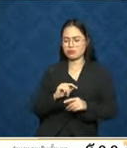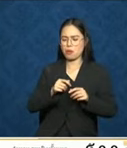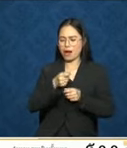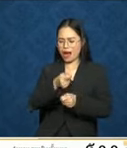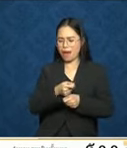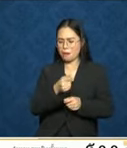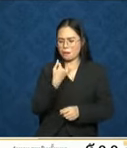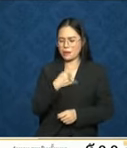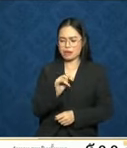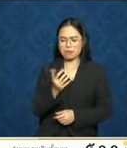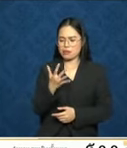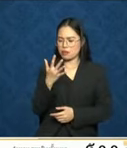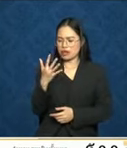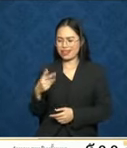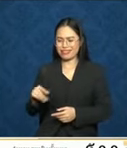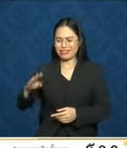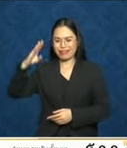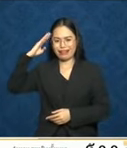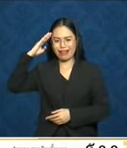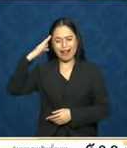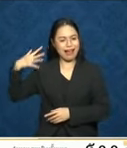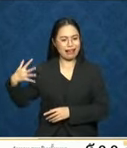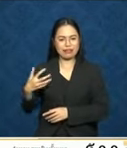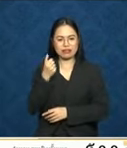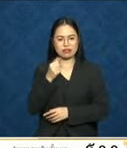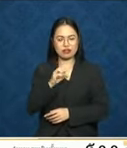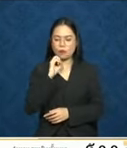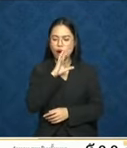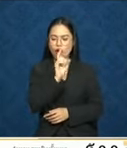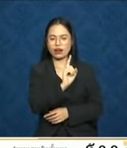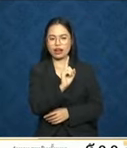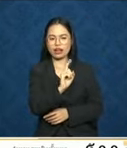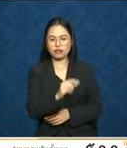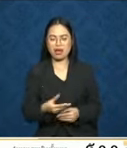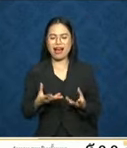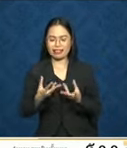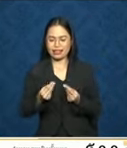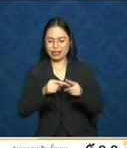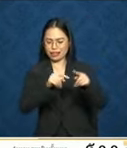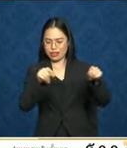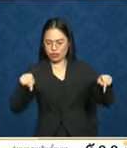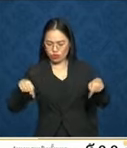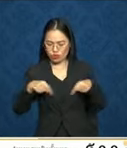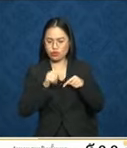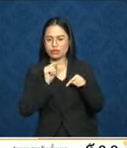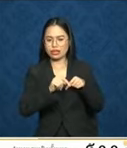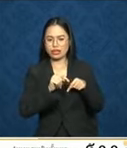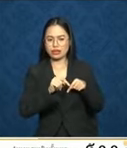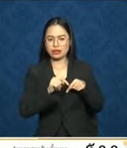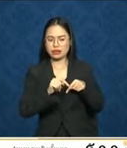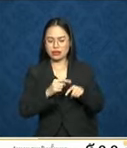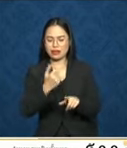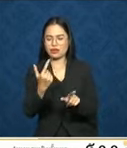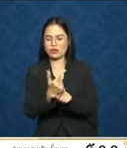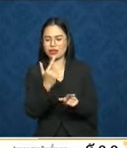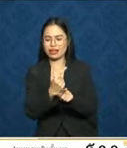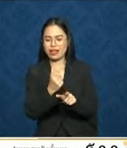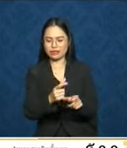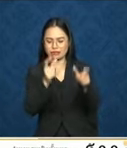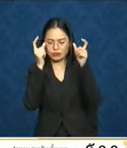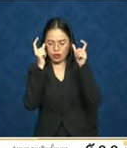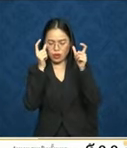เลยเจ้าหน้าที่ทหารบอกกับชาวบ้านเพียงท่านๆว่าพื้นที่ดังกล่าวนั้นเดิมเป็นทำเลเลี้ยงสัตว์ก็ต้